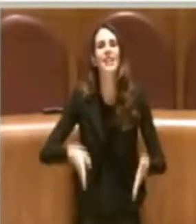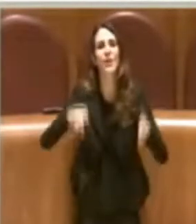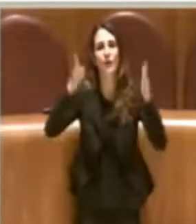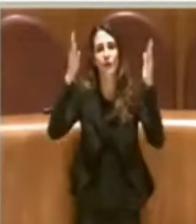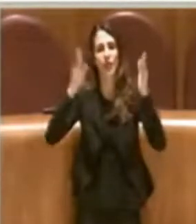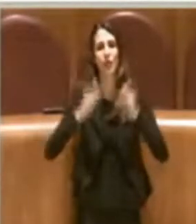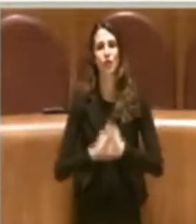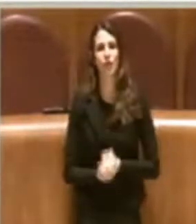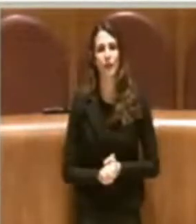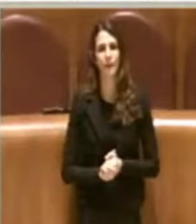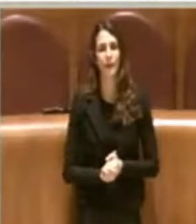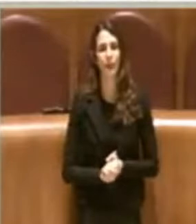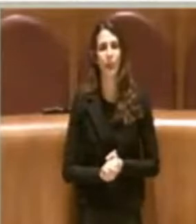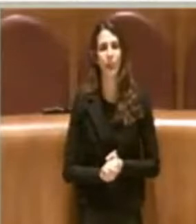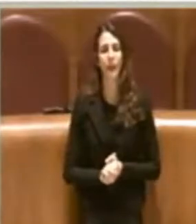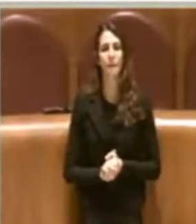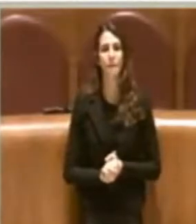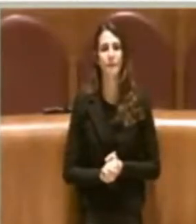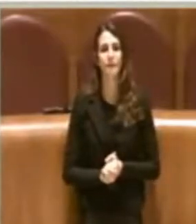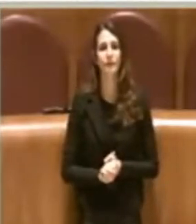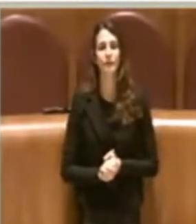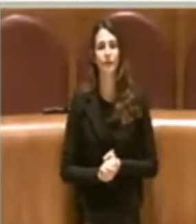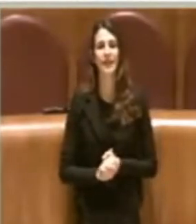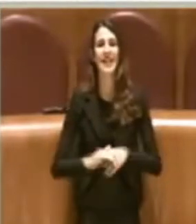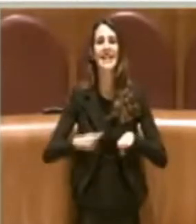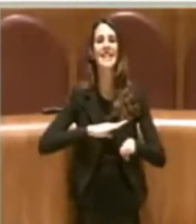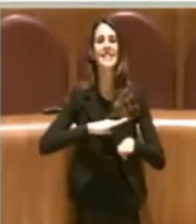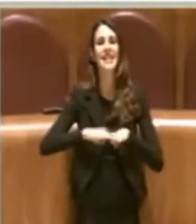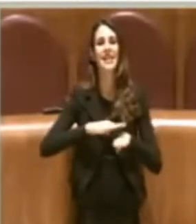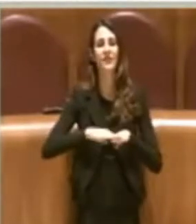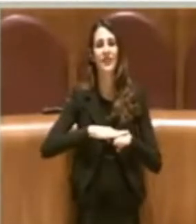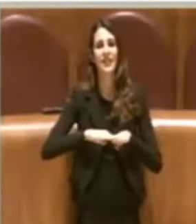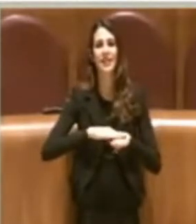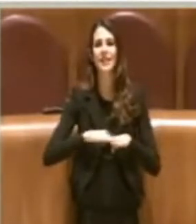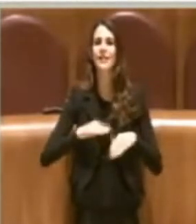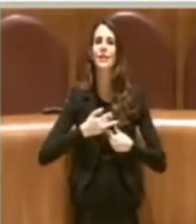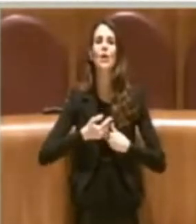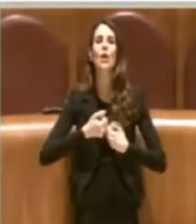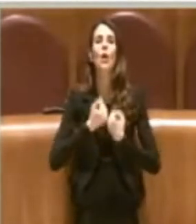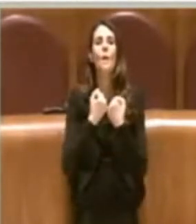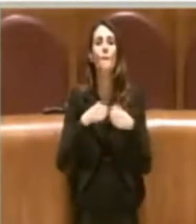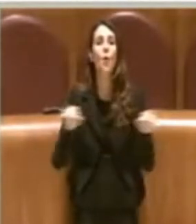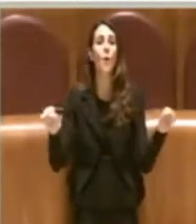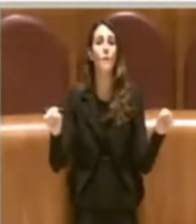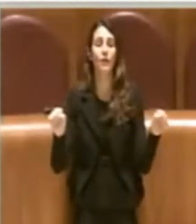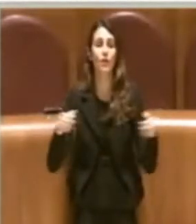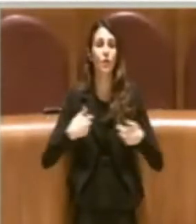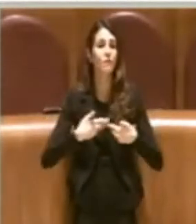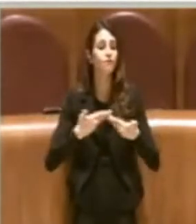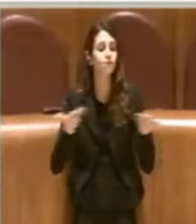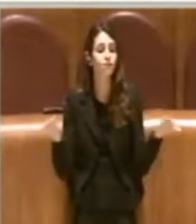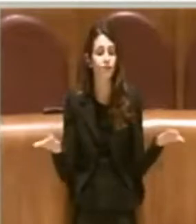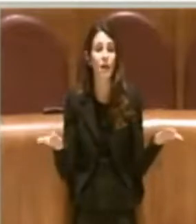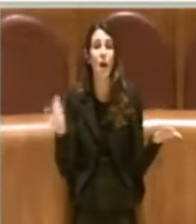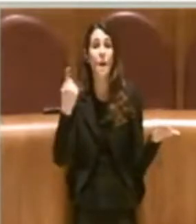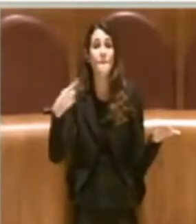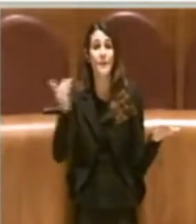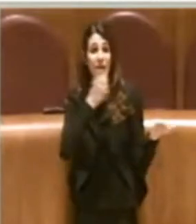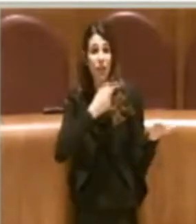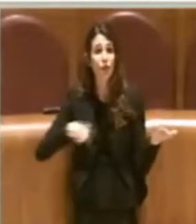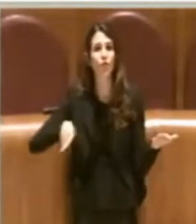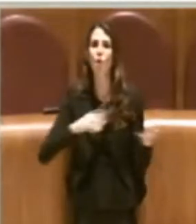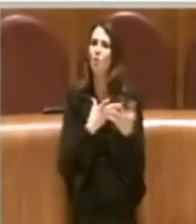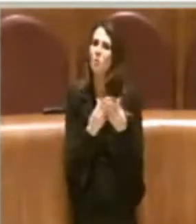le destinazioni di servizi pubblici. Quindi per noi è molto grave